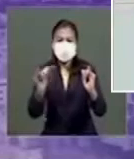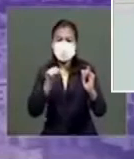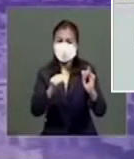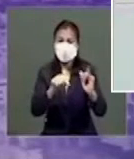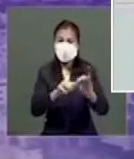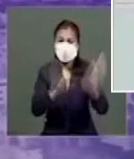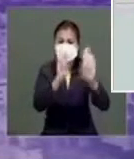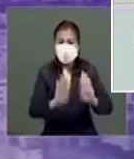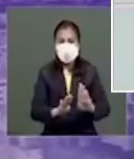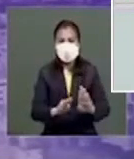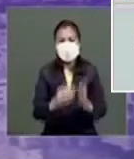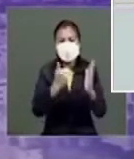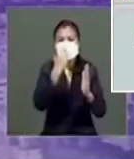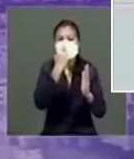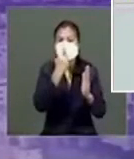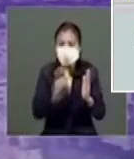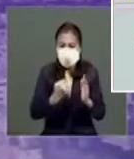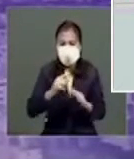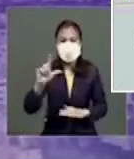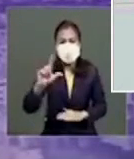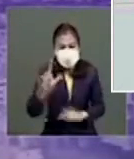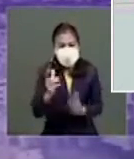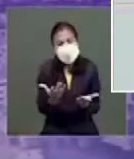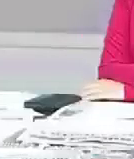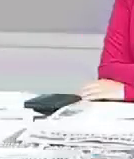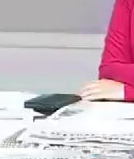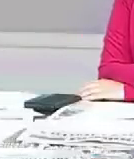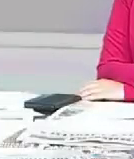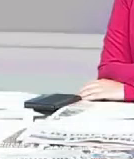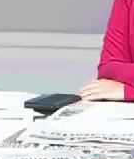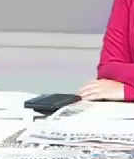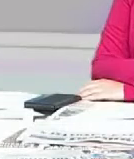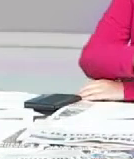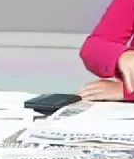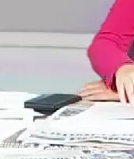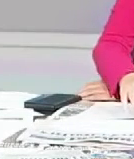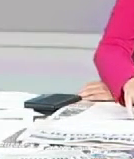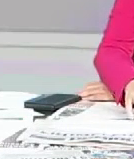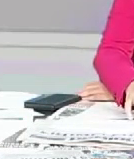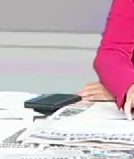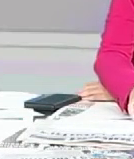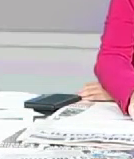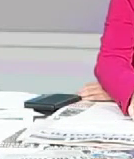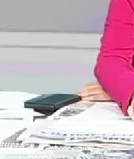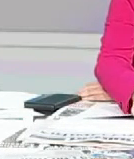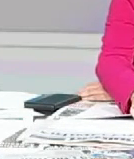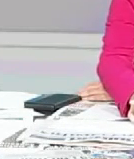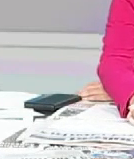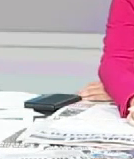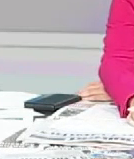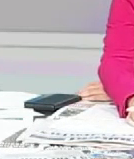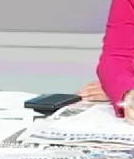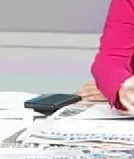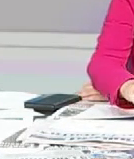เลขาสมชในฐานะผู้อำนวยการสปกสปคนะคะพลเอกณัฐพลนาคพาณิชย์ก็ได้พูดถึงข้อเสนอที่คุณหมอ